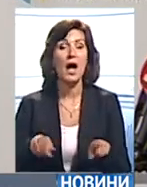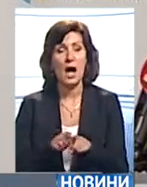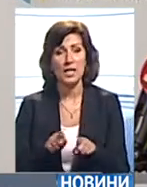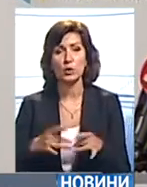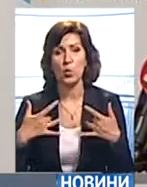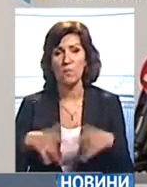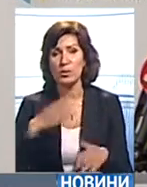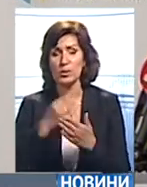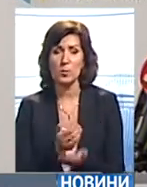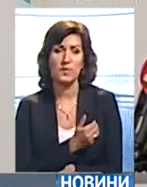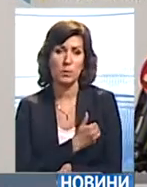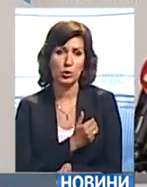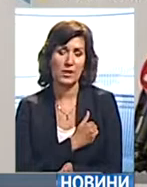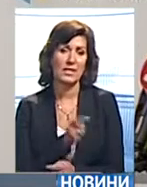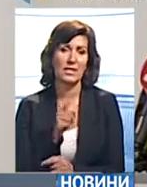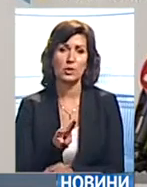также уволено по собственному желанию